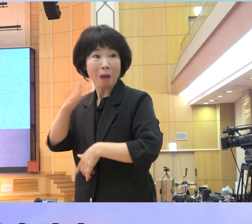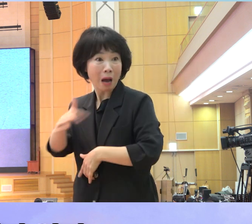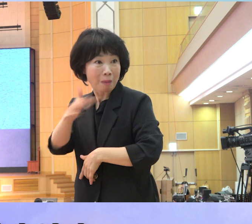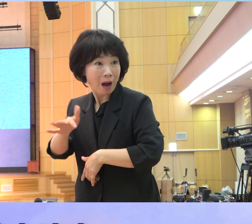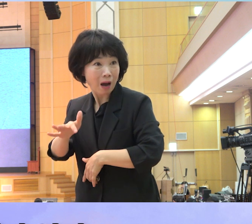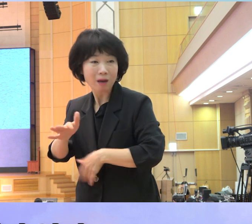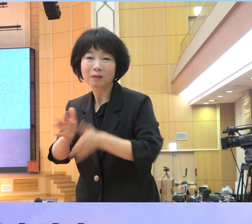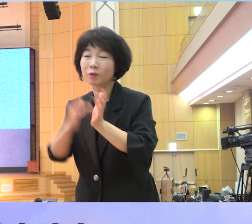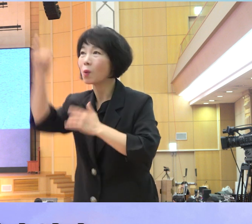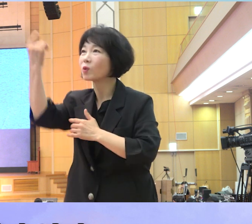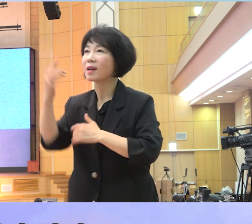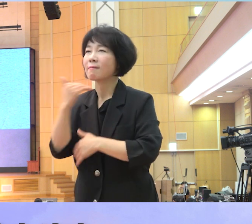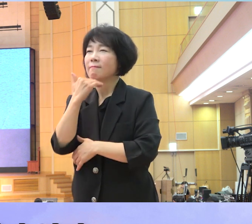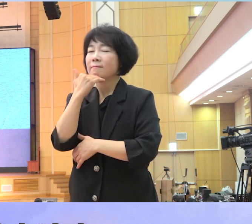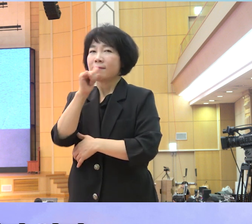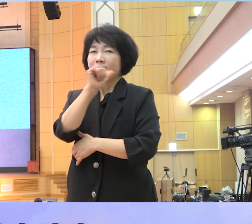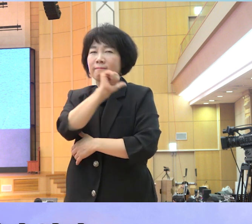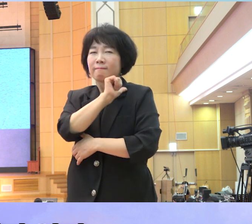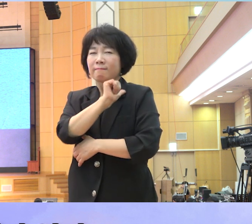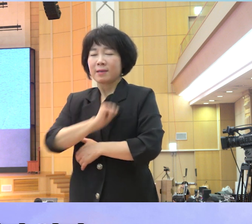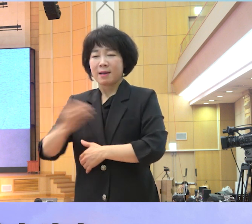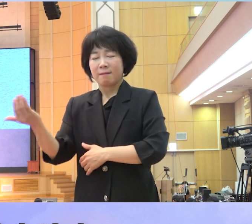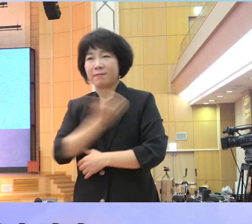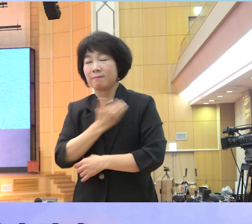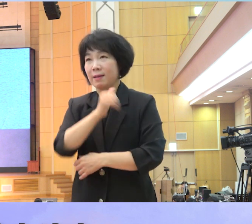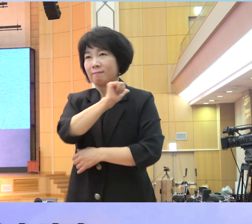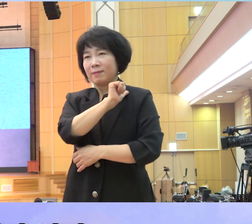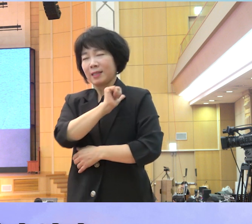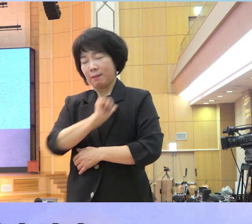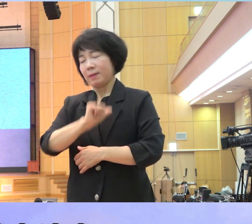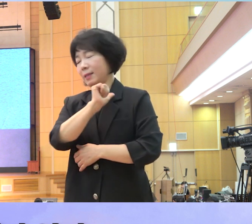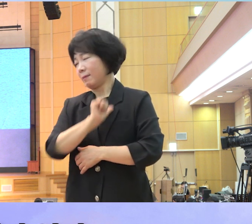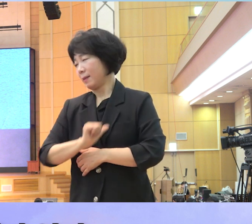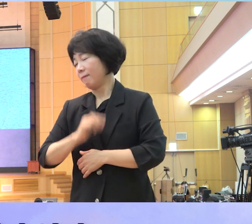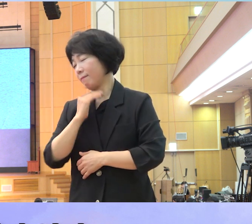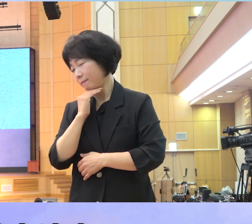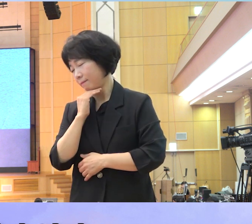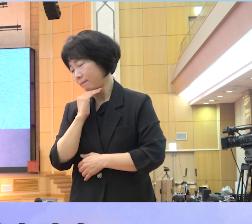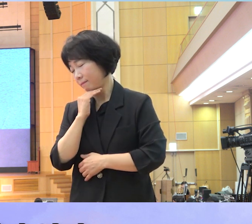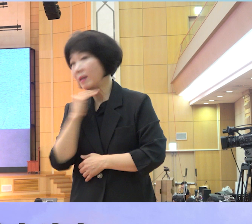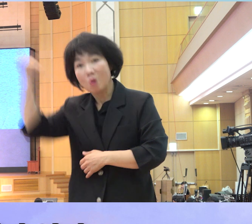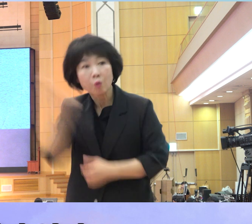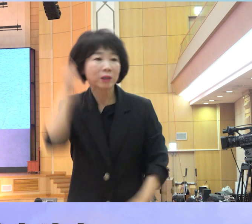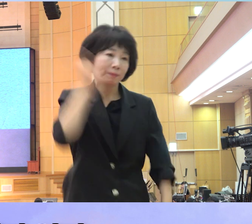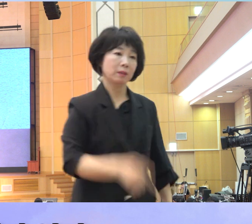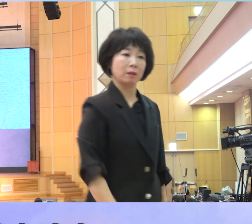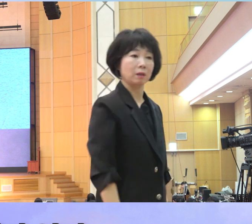이빨을 이러면서 참자, 조금만 더 기다려보자.